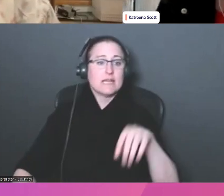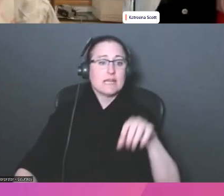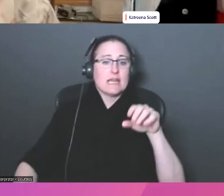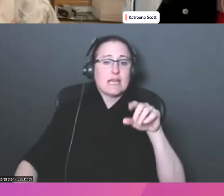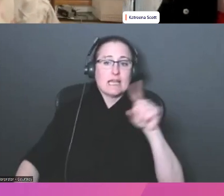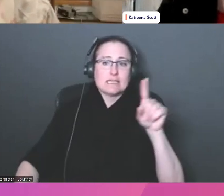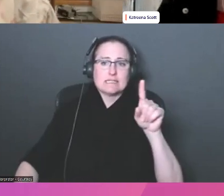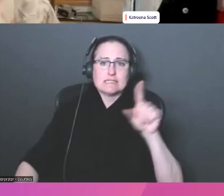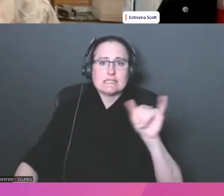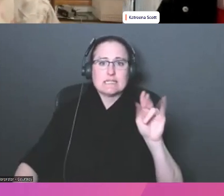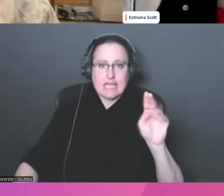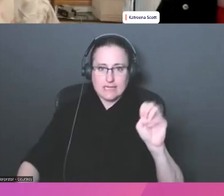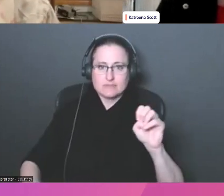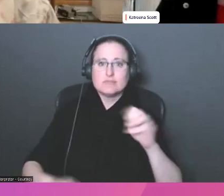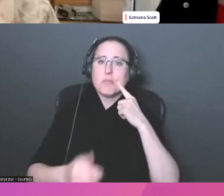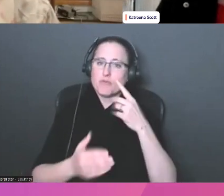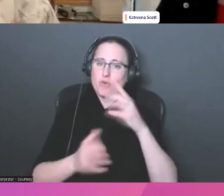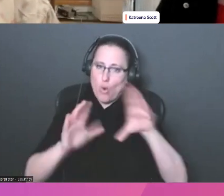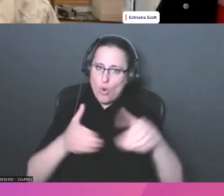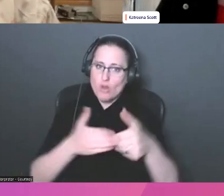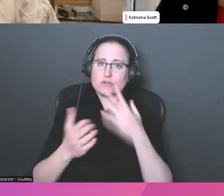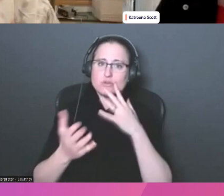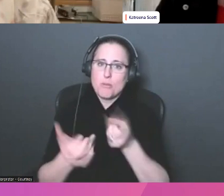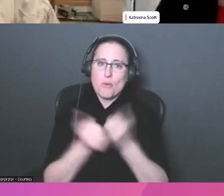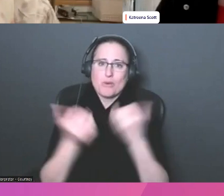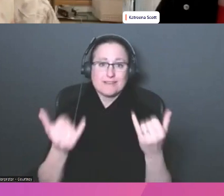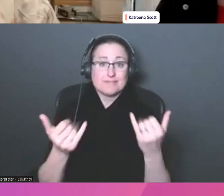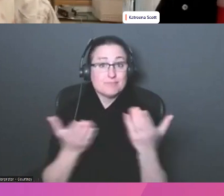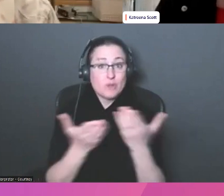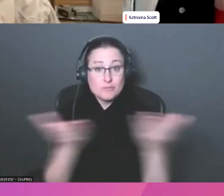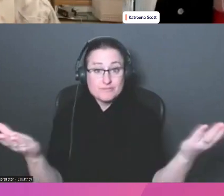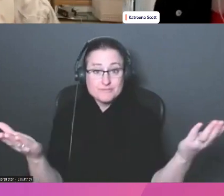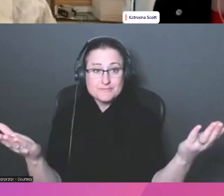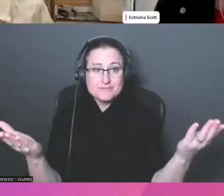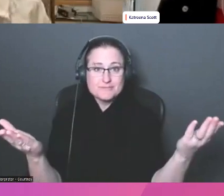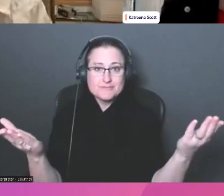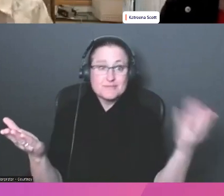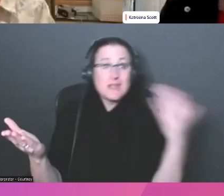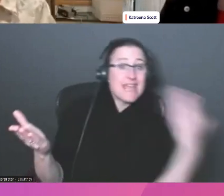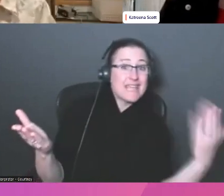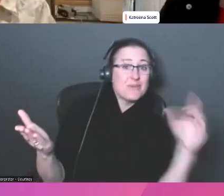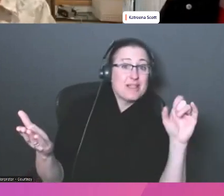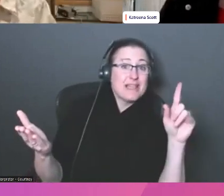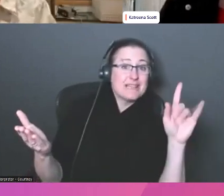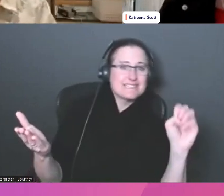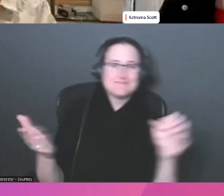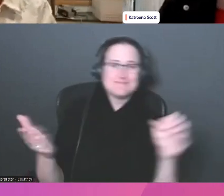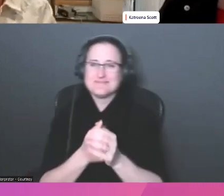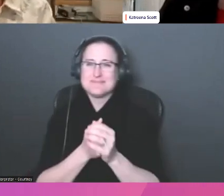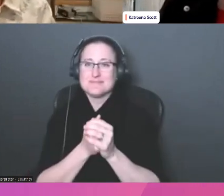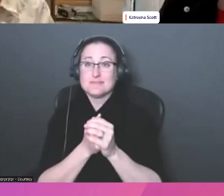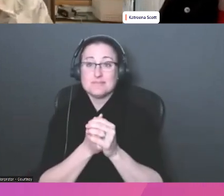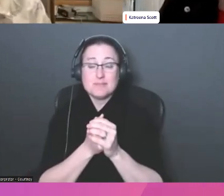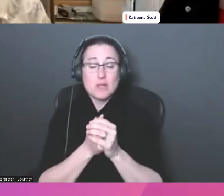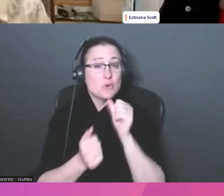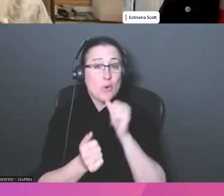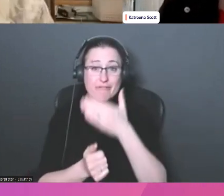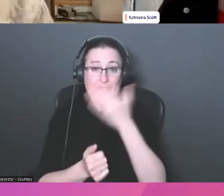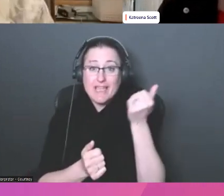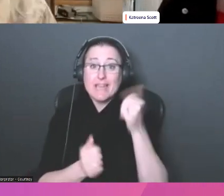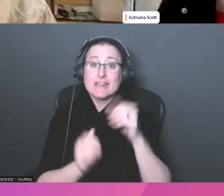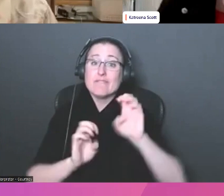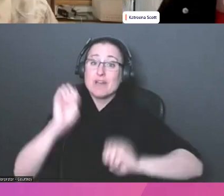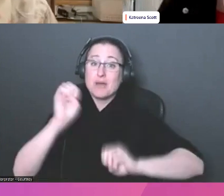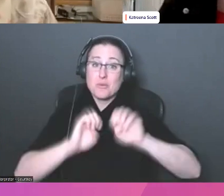nos interprètes francophones, Caroline et Siané. Nous vous remercions aussi. Merci à tout le monde. N'oubliez